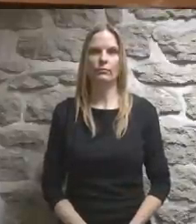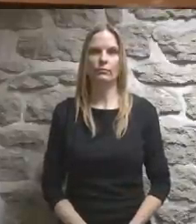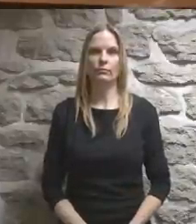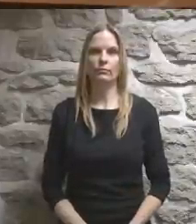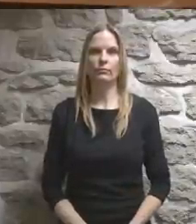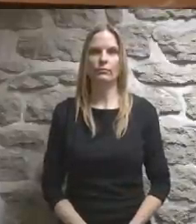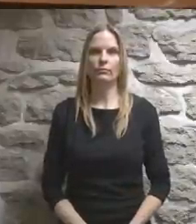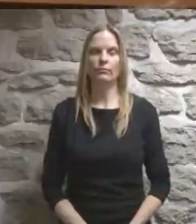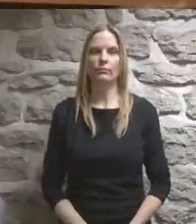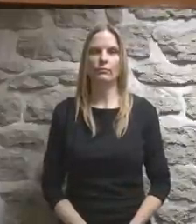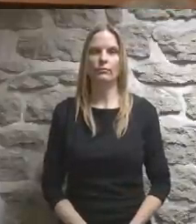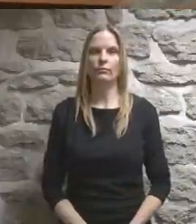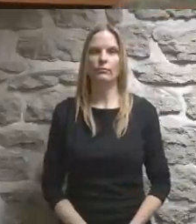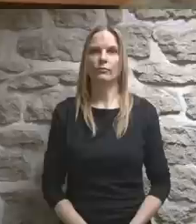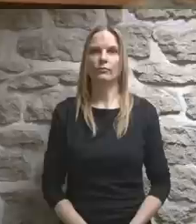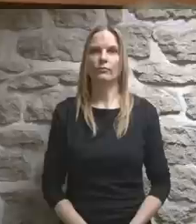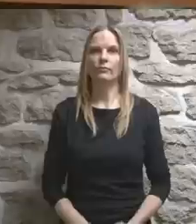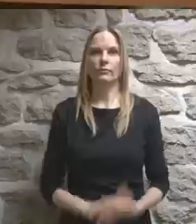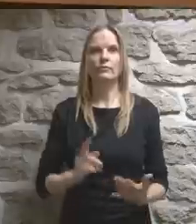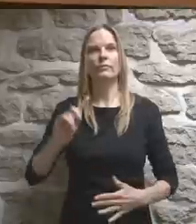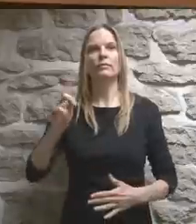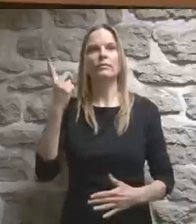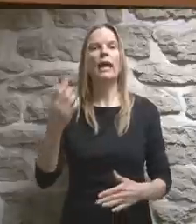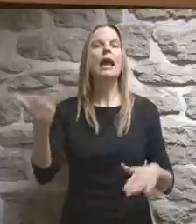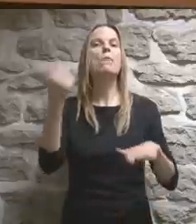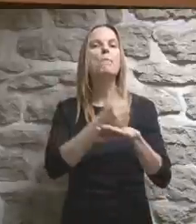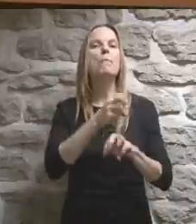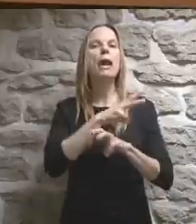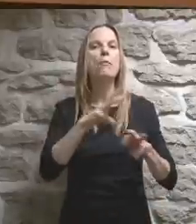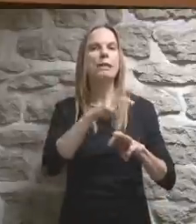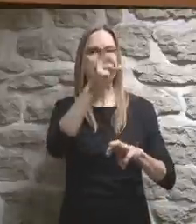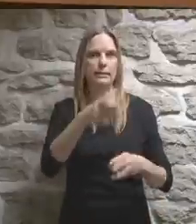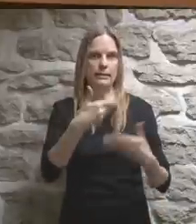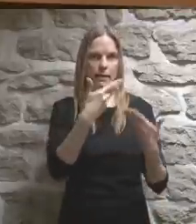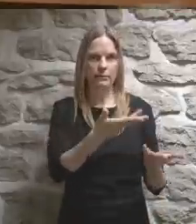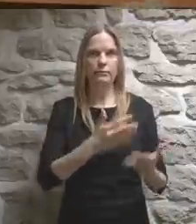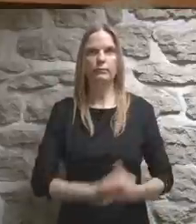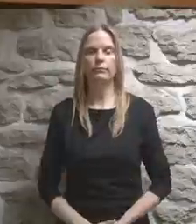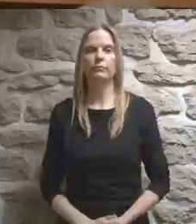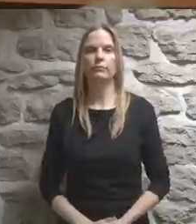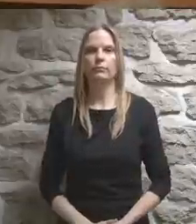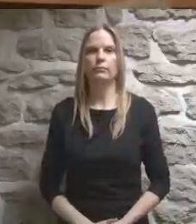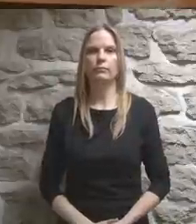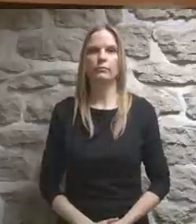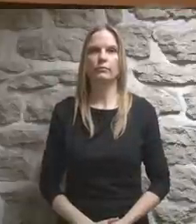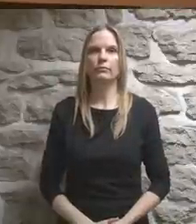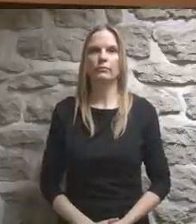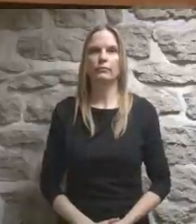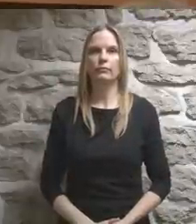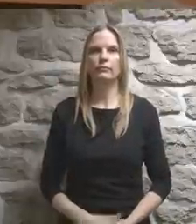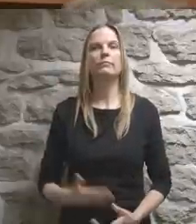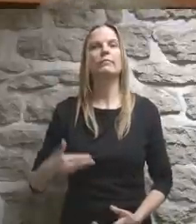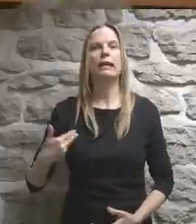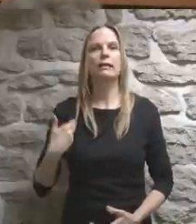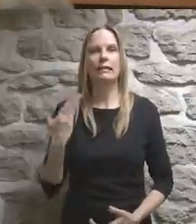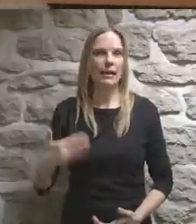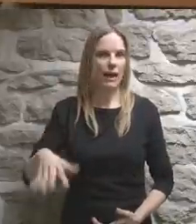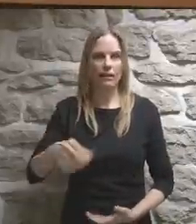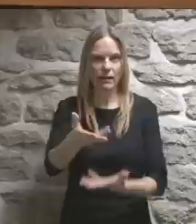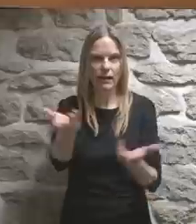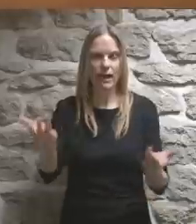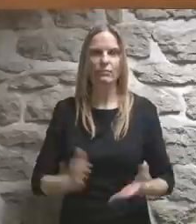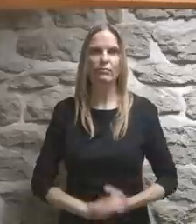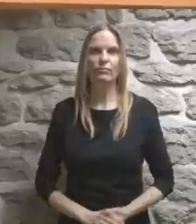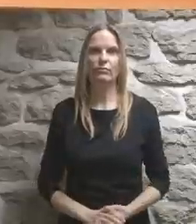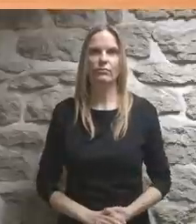Ja annan sõna peaminister Kaja Kallasele, palun. Ja tere kõigile.